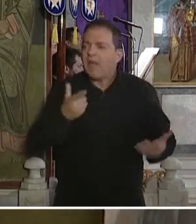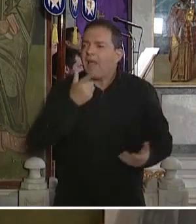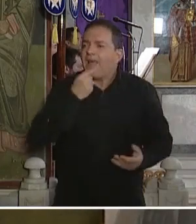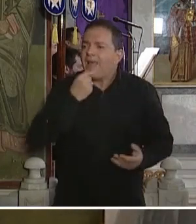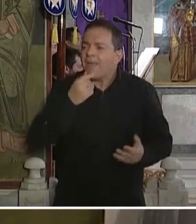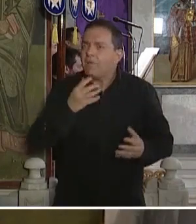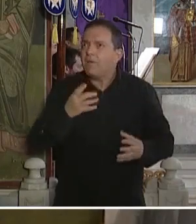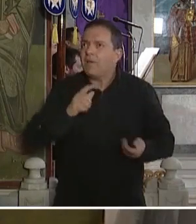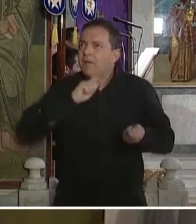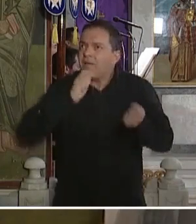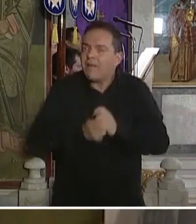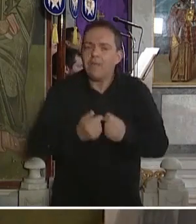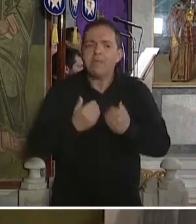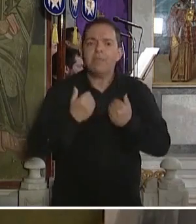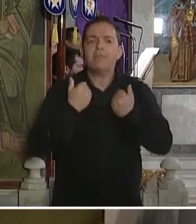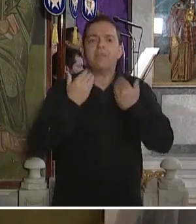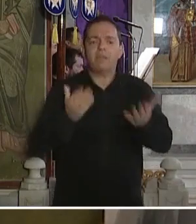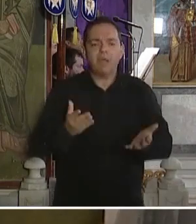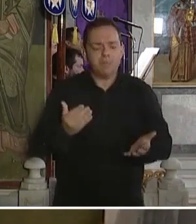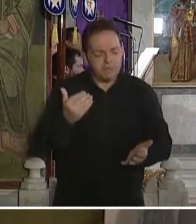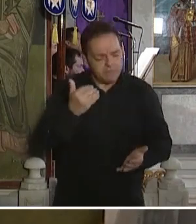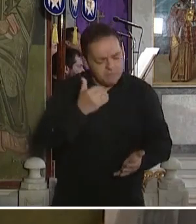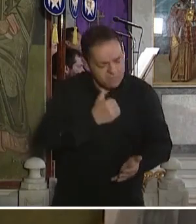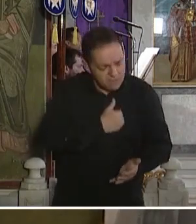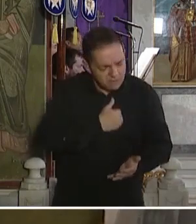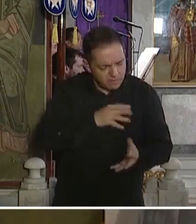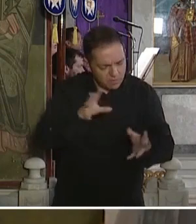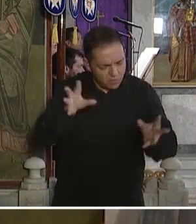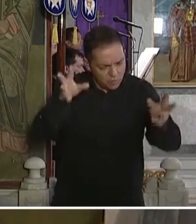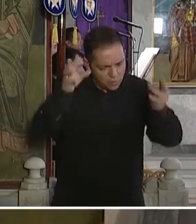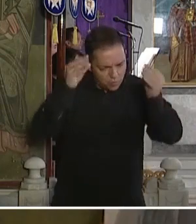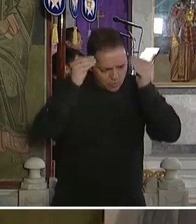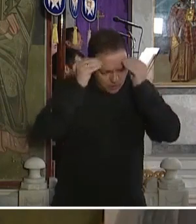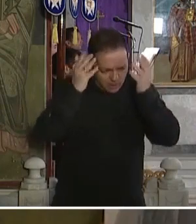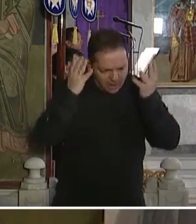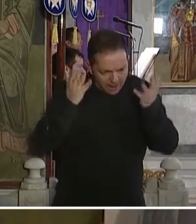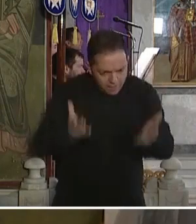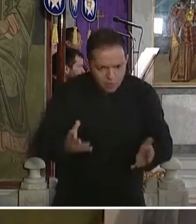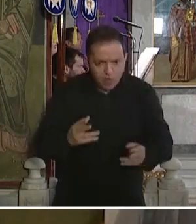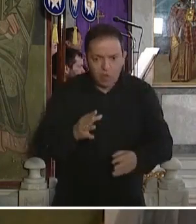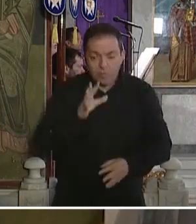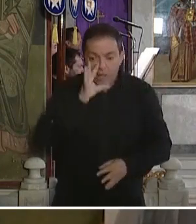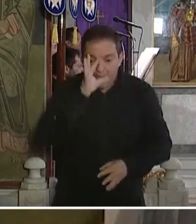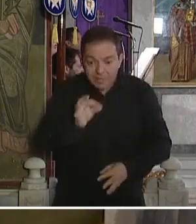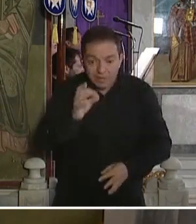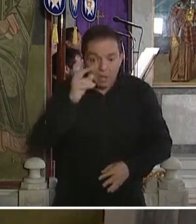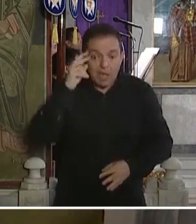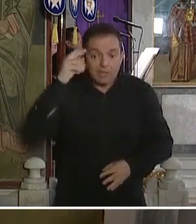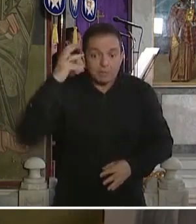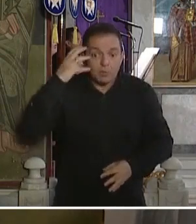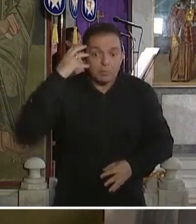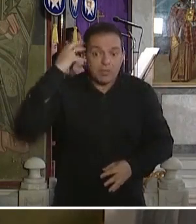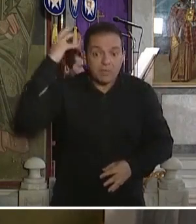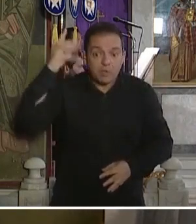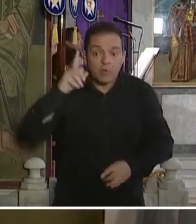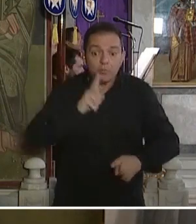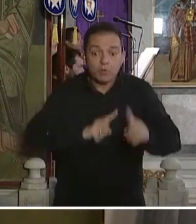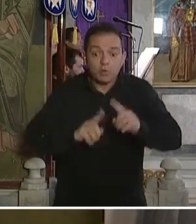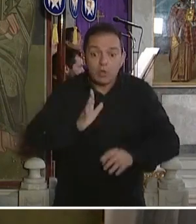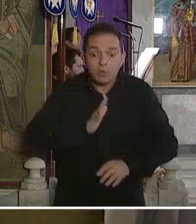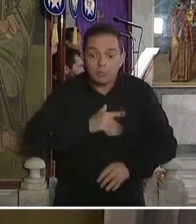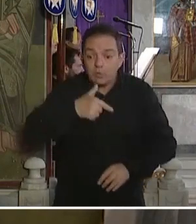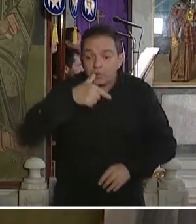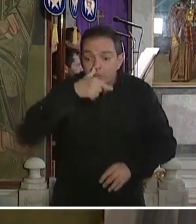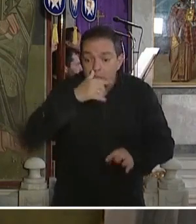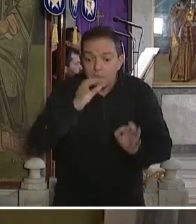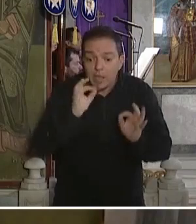εύκολα, αλλά όμως ας μπει μέσα μας ότι αυτή είναι η πνευματική εξυπνάδα. Ο ταπεινωμένος άνθρωπος